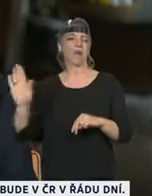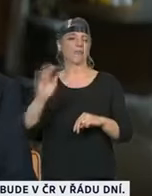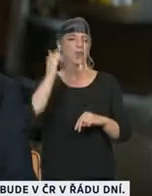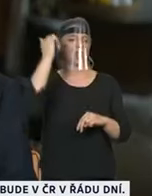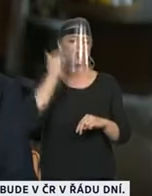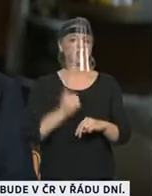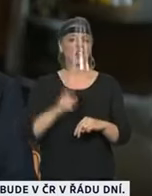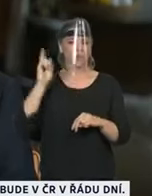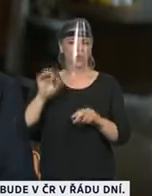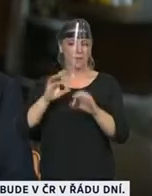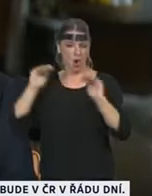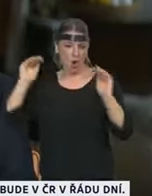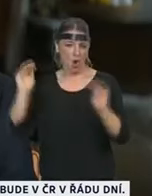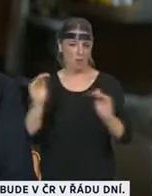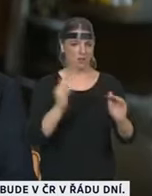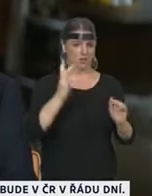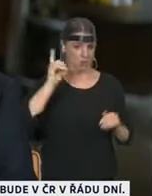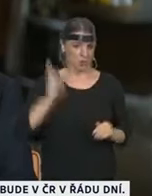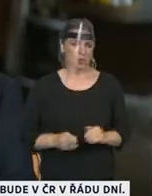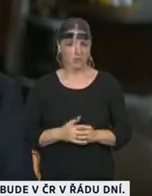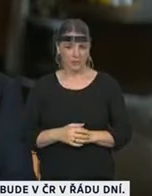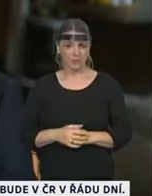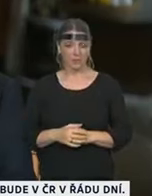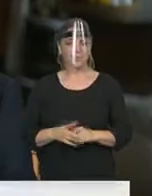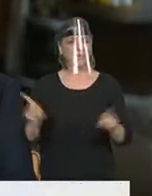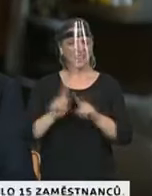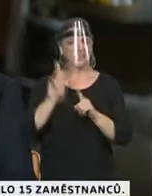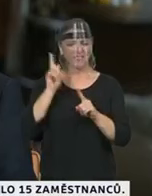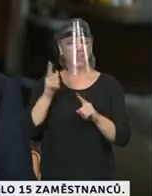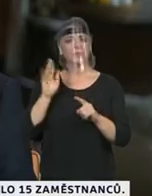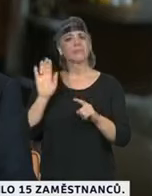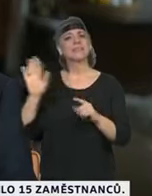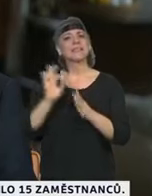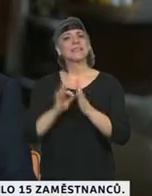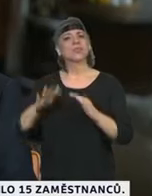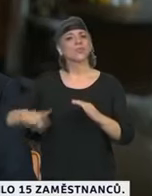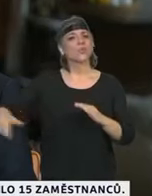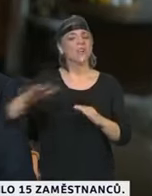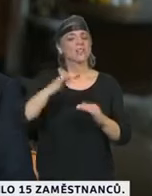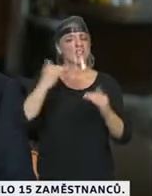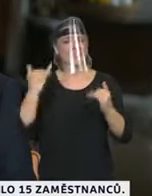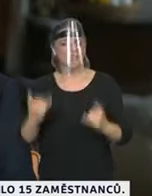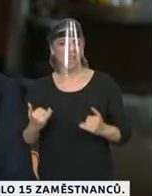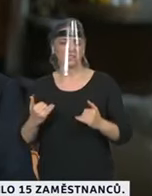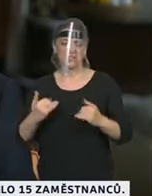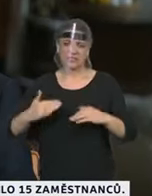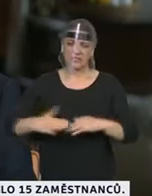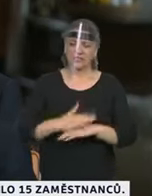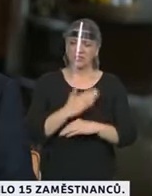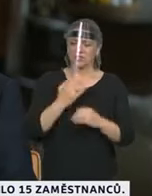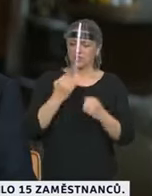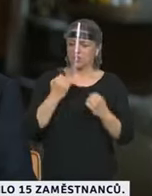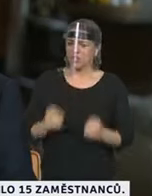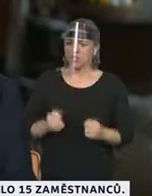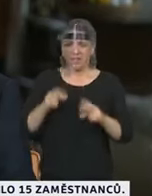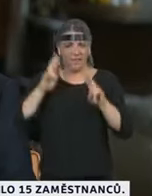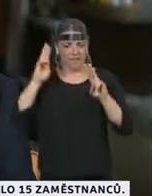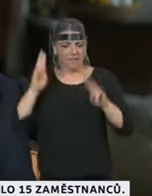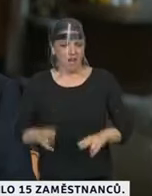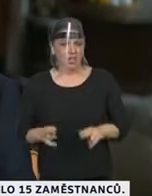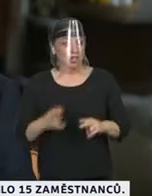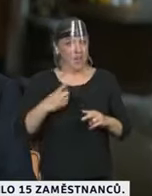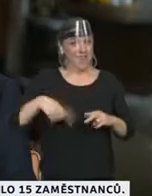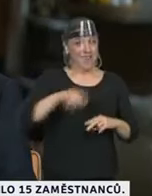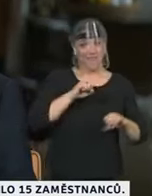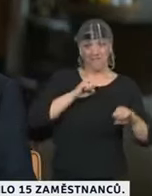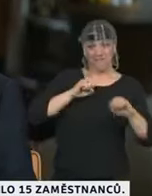jednotlivců. Taky vím, že mnozí z vás teď zažívají těžké životní chvíle. Naše vláda je připravena udělat